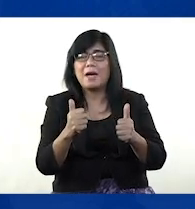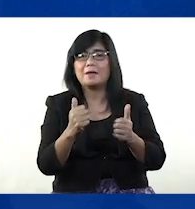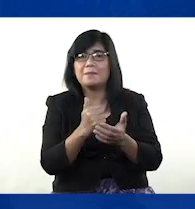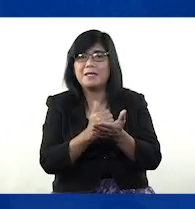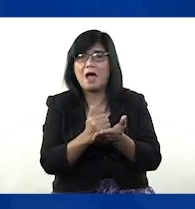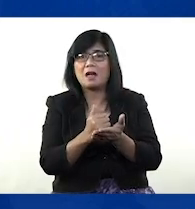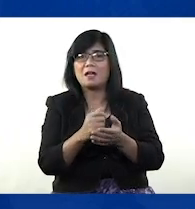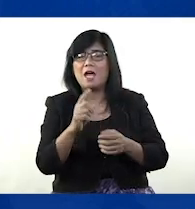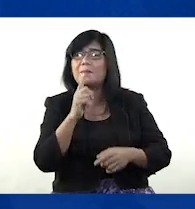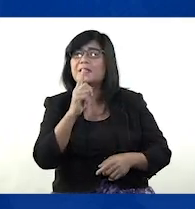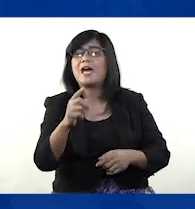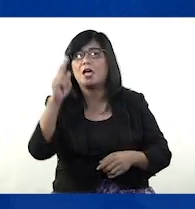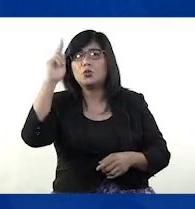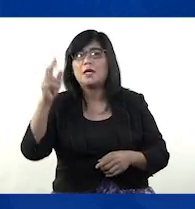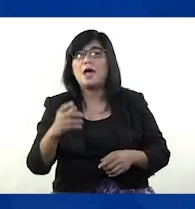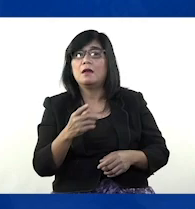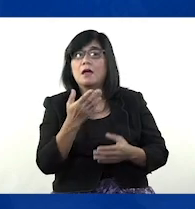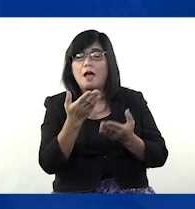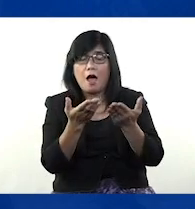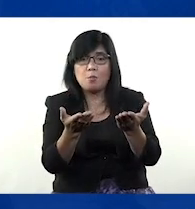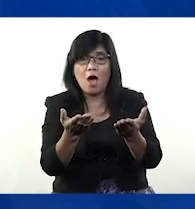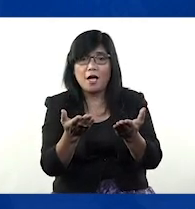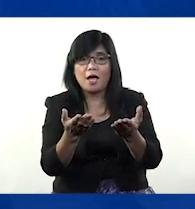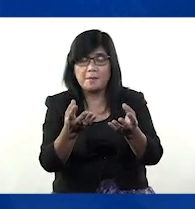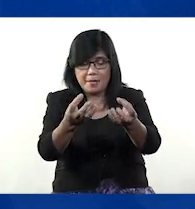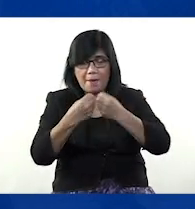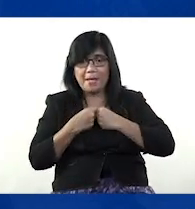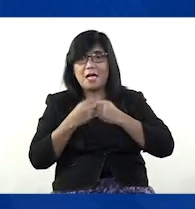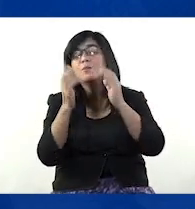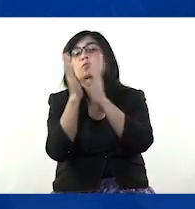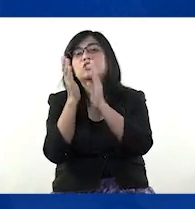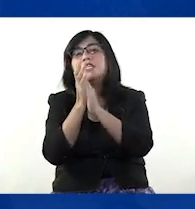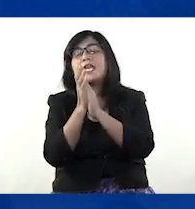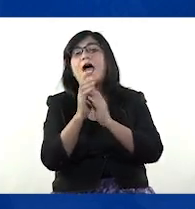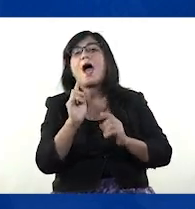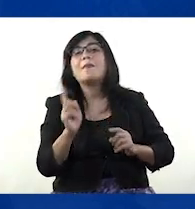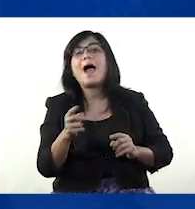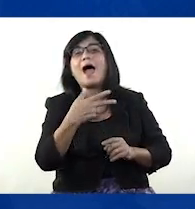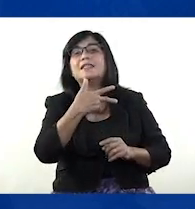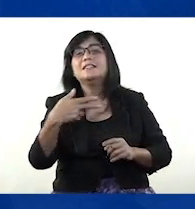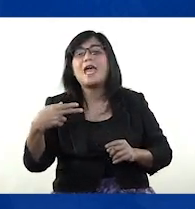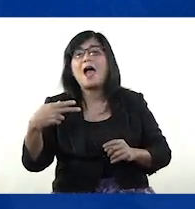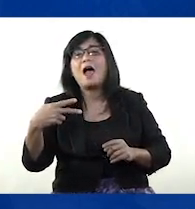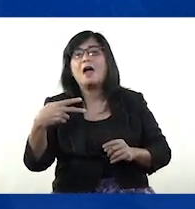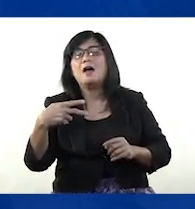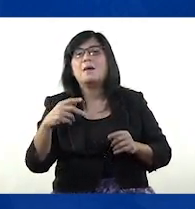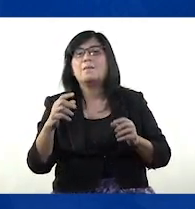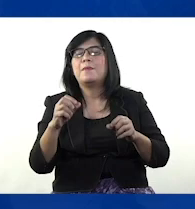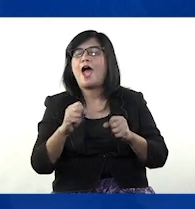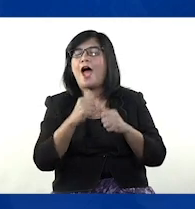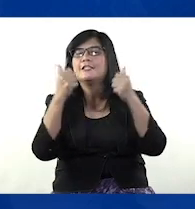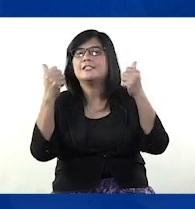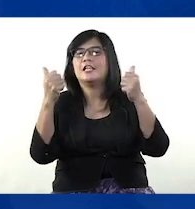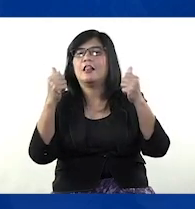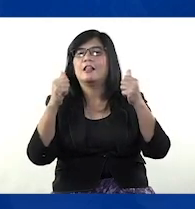dan kamu akan beroleh pujian artinya engkau akan berhasil Anto akan berdampak anggota jadi pribadi